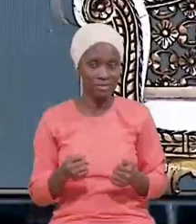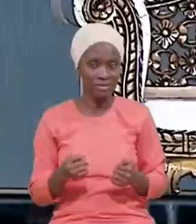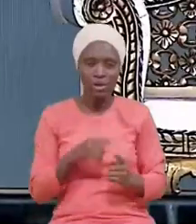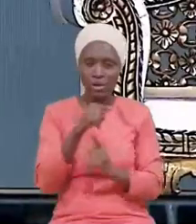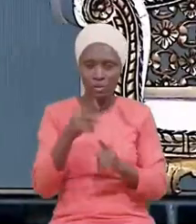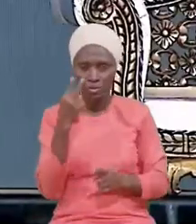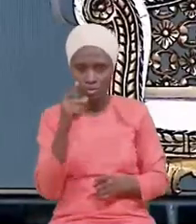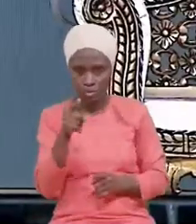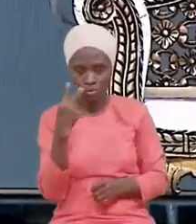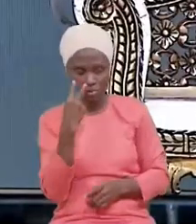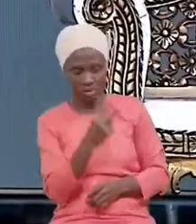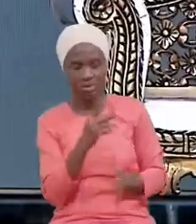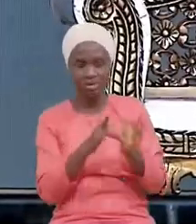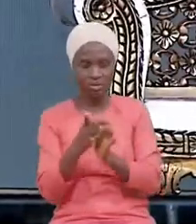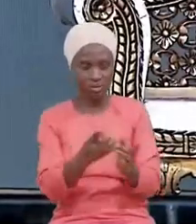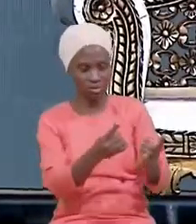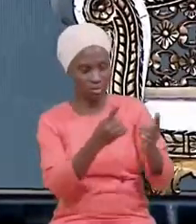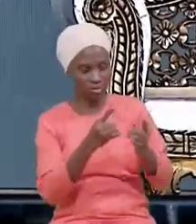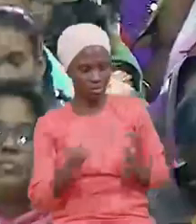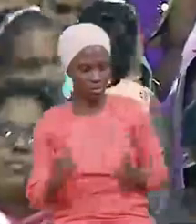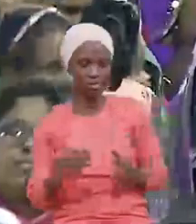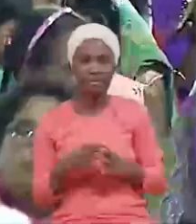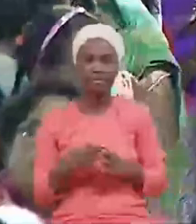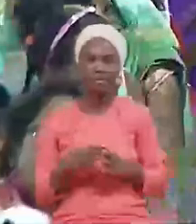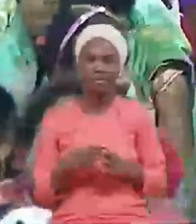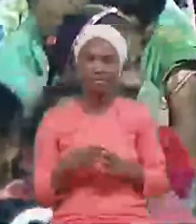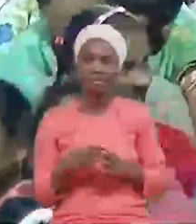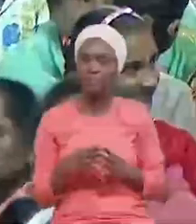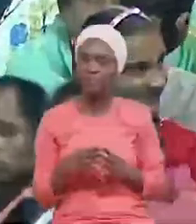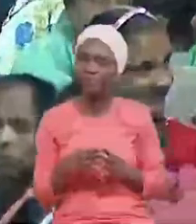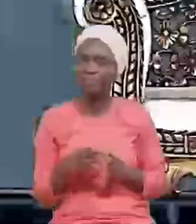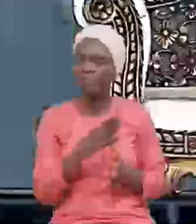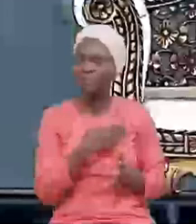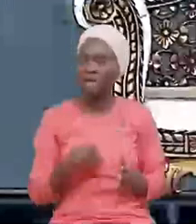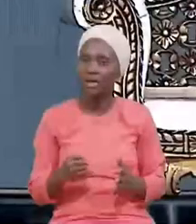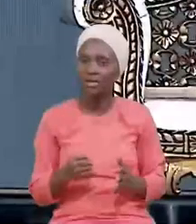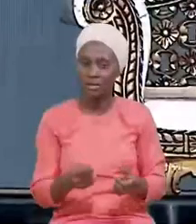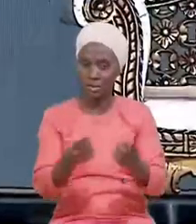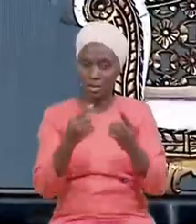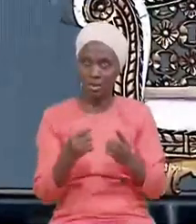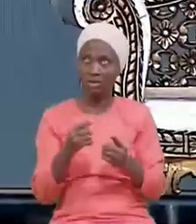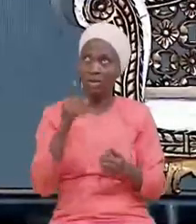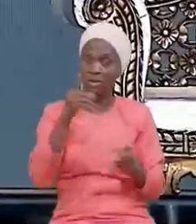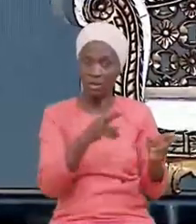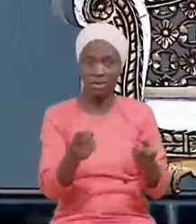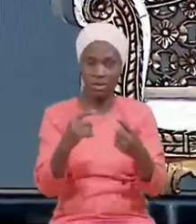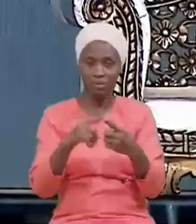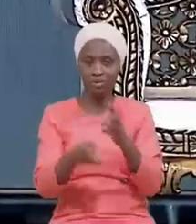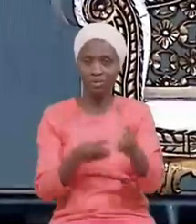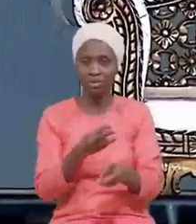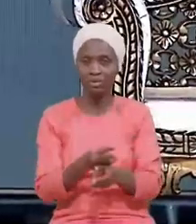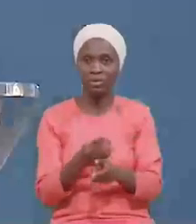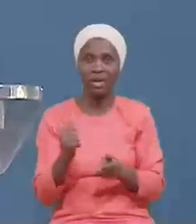Lorsque vous voyez Jésus venir, déjà, il est venu au monde. Un jour